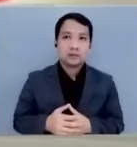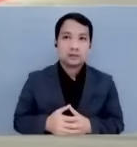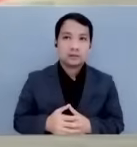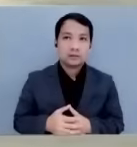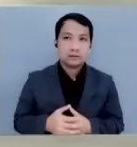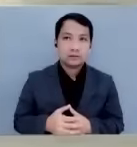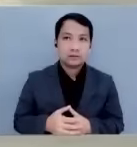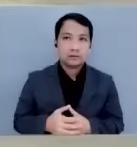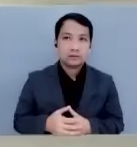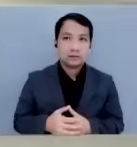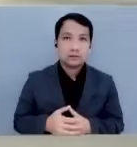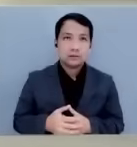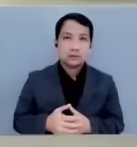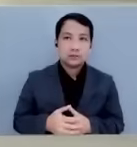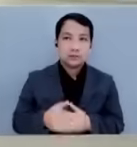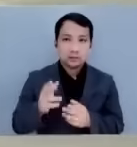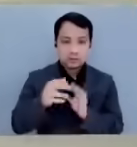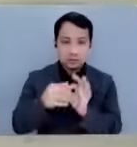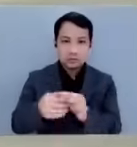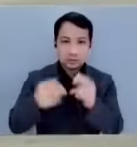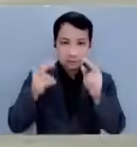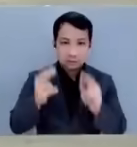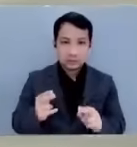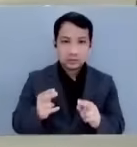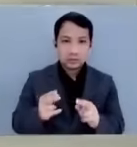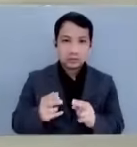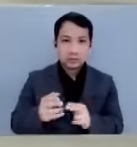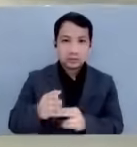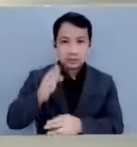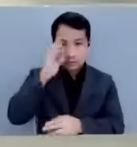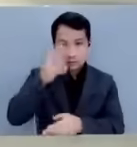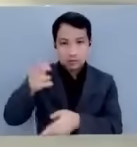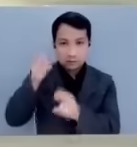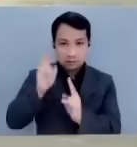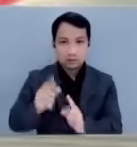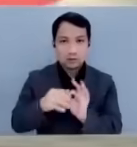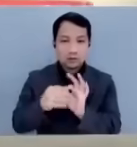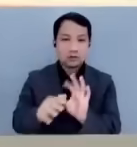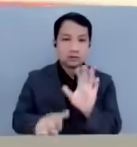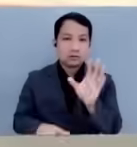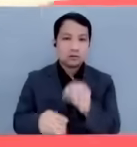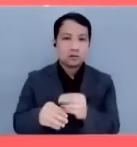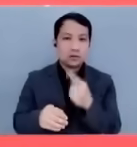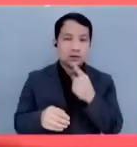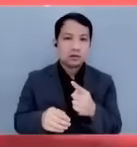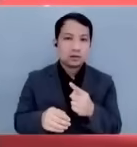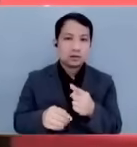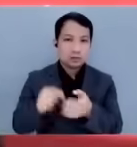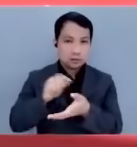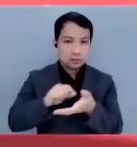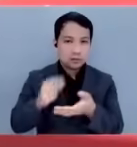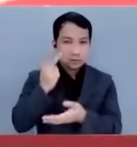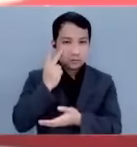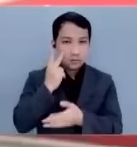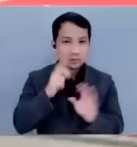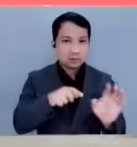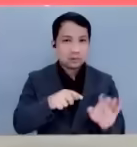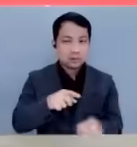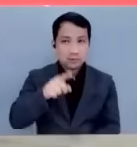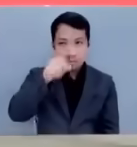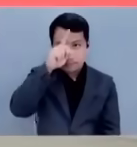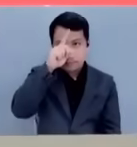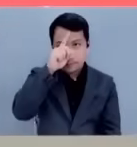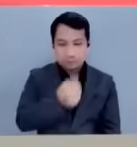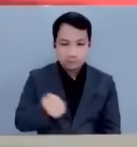Isang arrival honors ang iginawad kay Pangulong Bongbong Marcos pagdating niya sa the Chancellery kanina. Mismong si German Chancellor